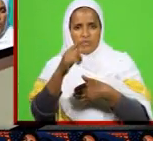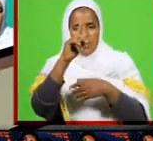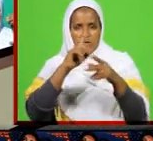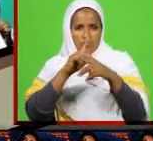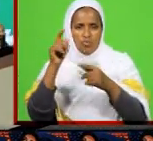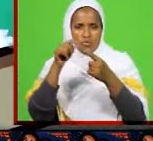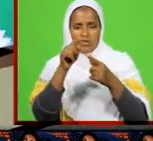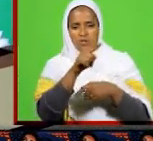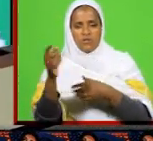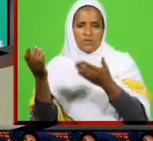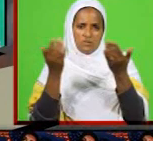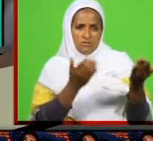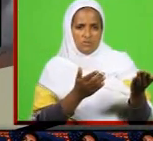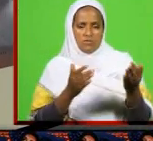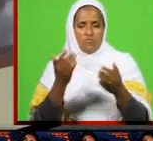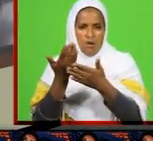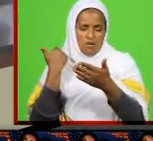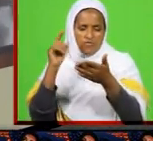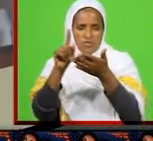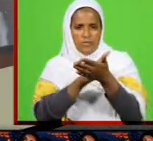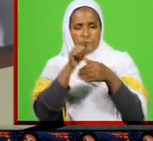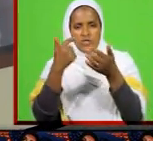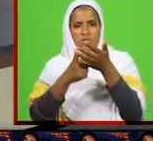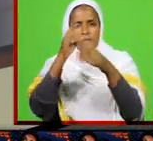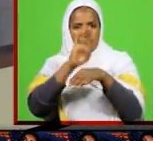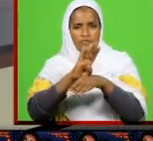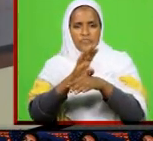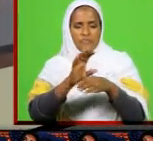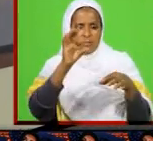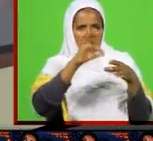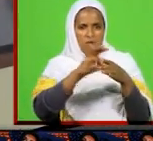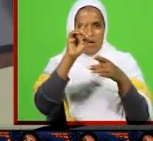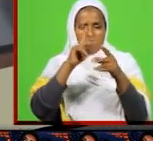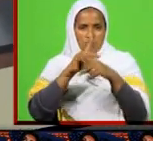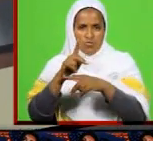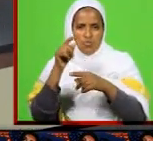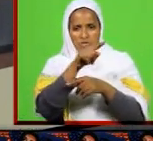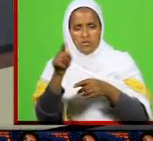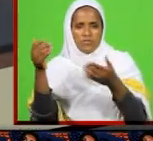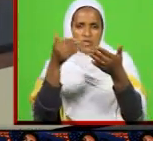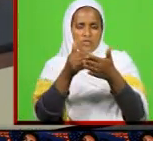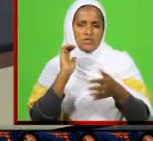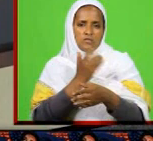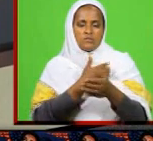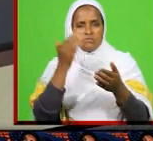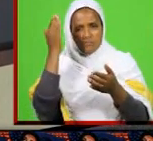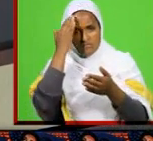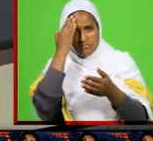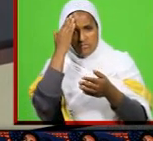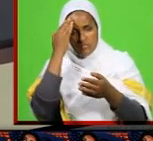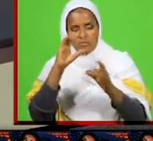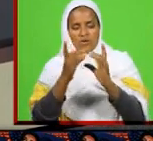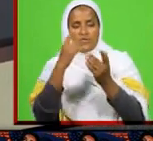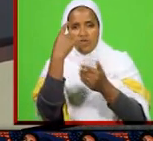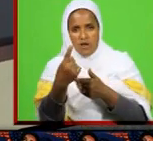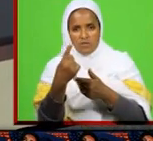በማስቀጠል አንድ መርሃ ግብር ወደ እናንተ እናደርሳለን። በባለፈው ሳምንት ስለ ቤተ ክርስቲያን አተካከል አንድ መርሃ ግብር ወደ እናንተ ማድረሳችን ይታወሳል።